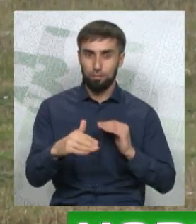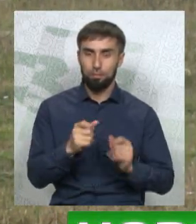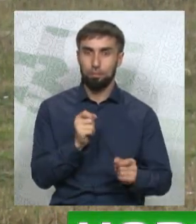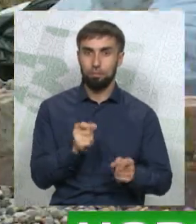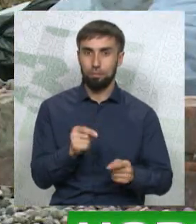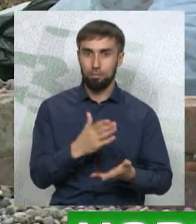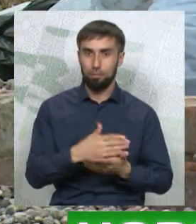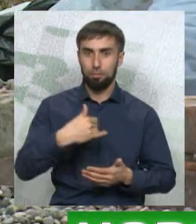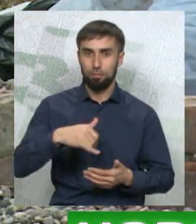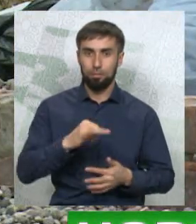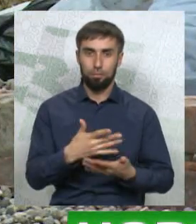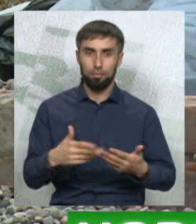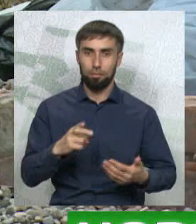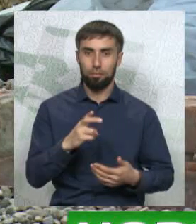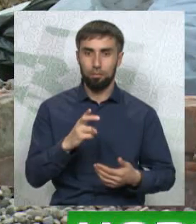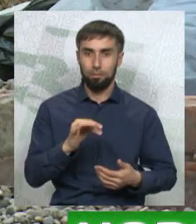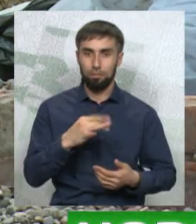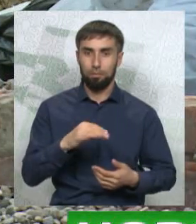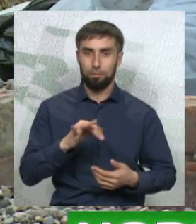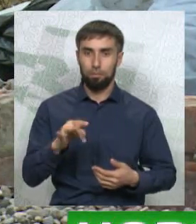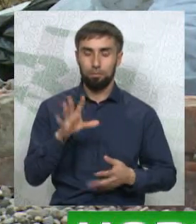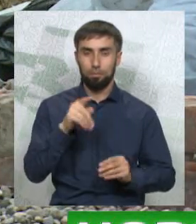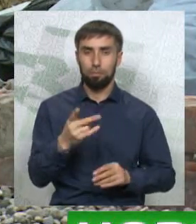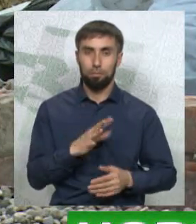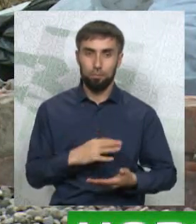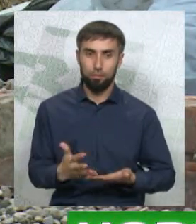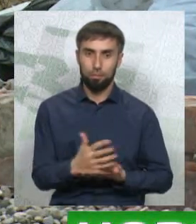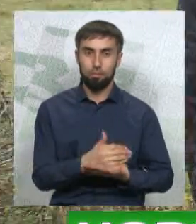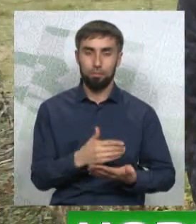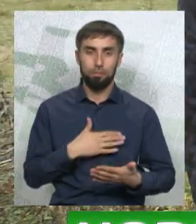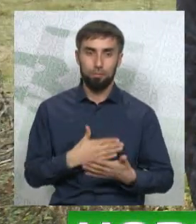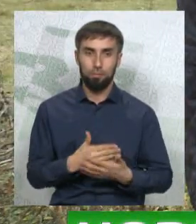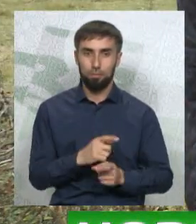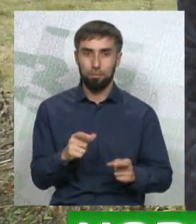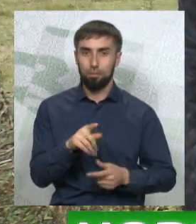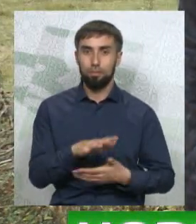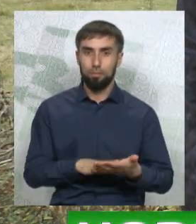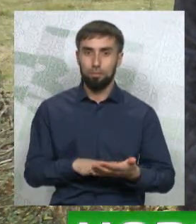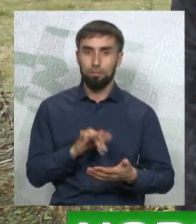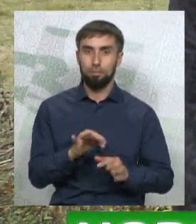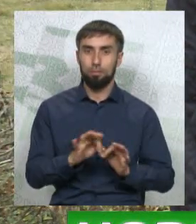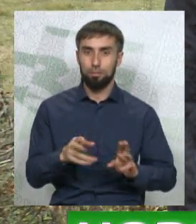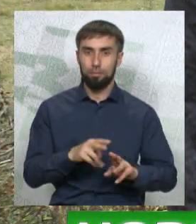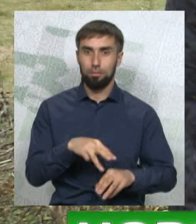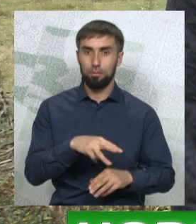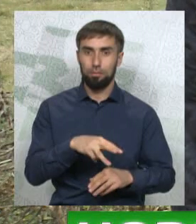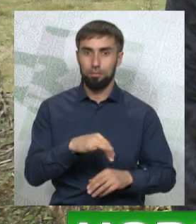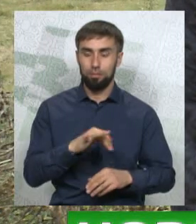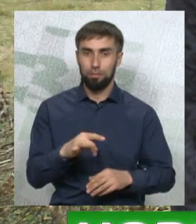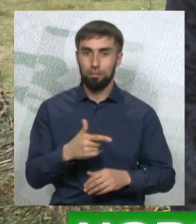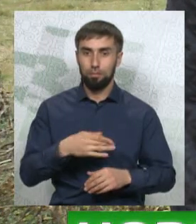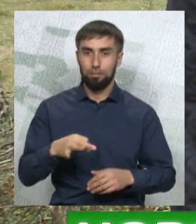разбросаны пакеты и другой бытовой мусор все это приходится убирать волонтерам то продолжается причем этот мусор